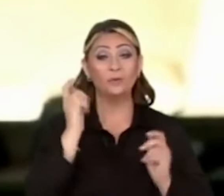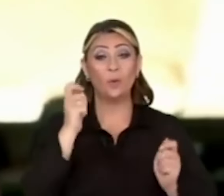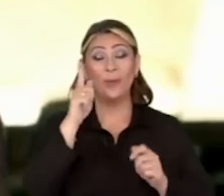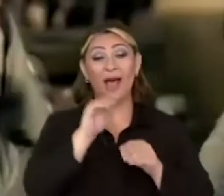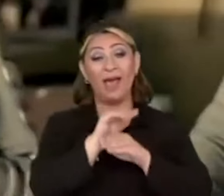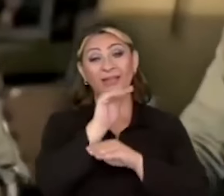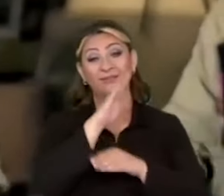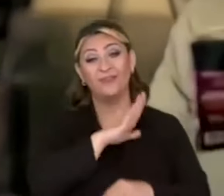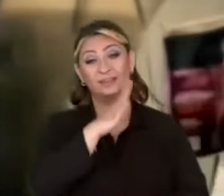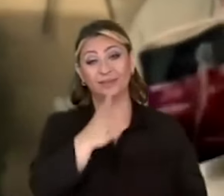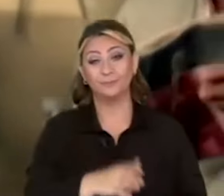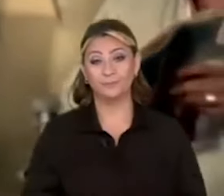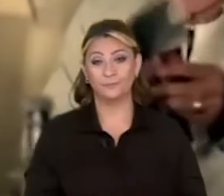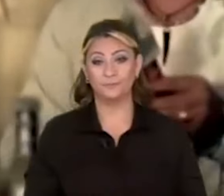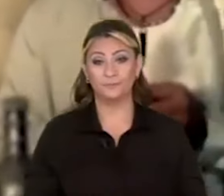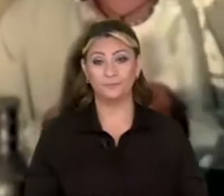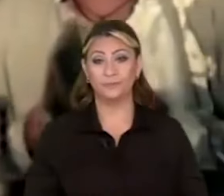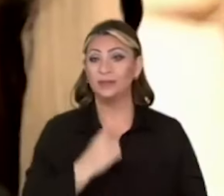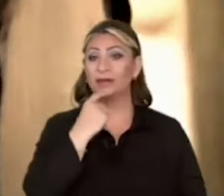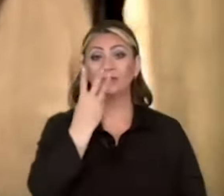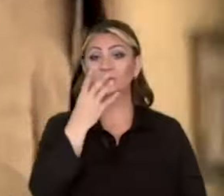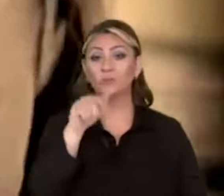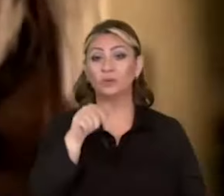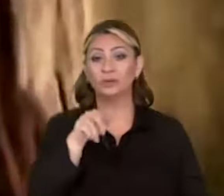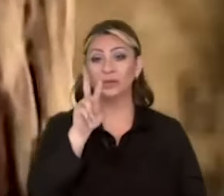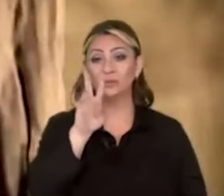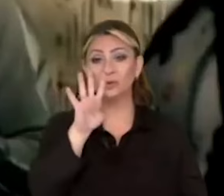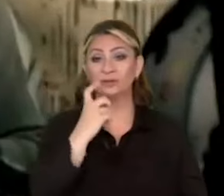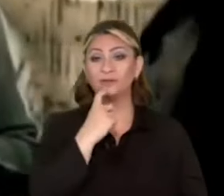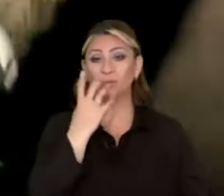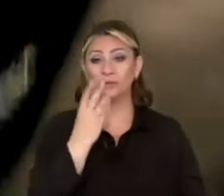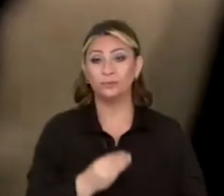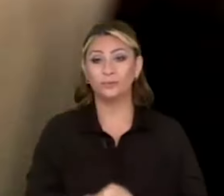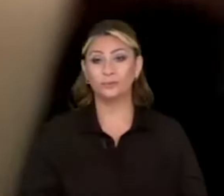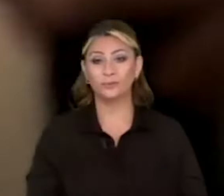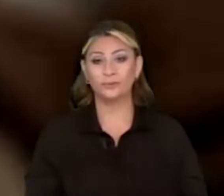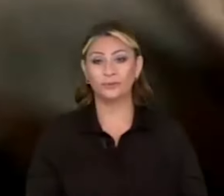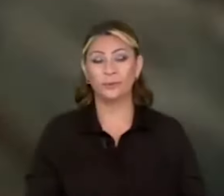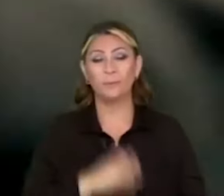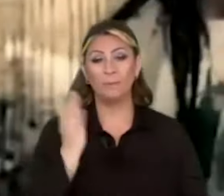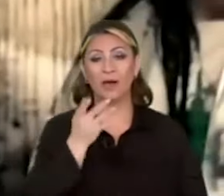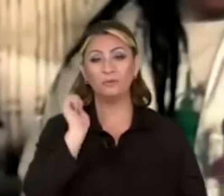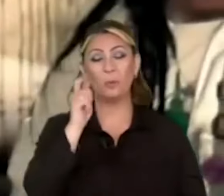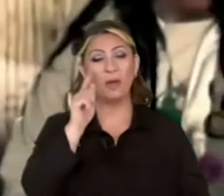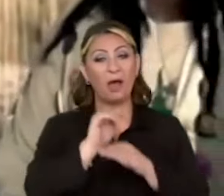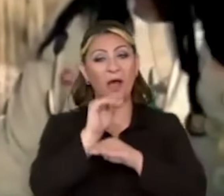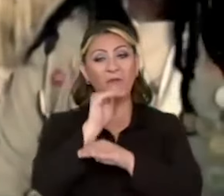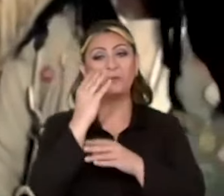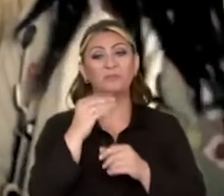bir hayatın vardı. Kaç yıldır buradasın Karaban Usta? 24 yıl oldu. Bayağı zor bir hayatın